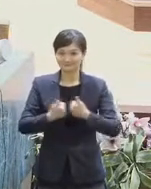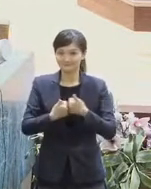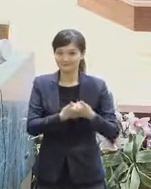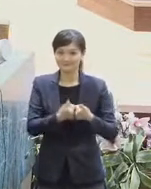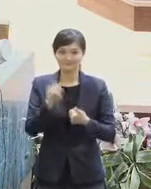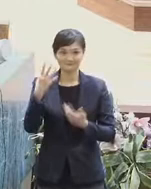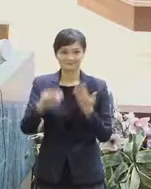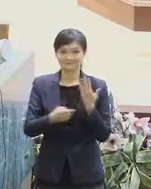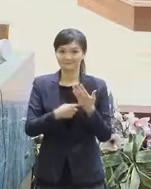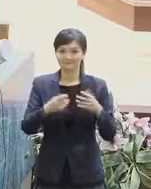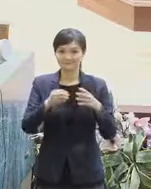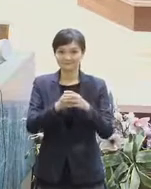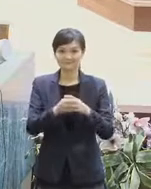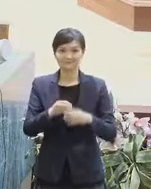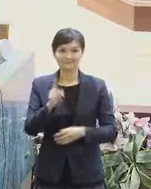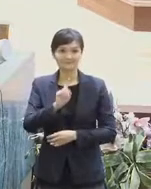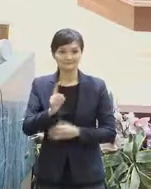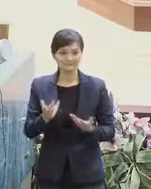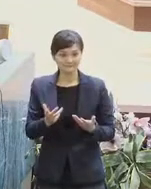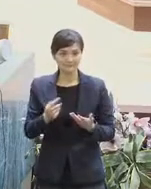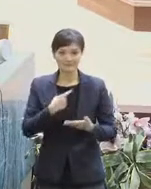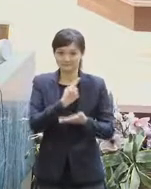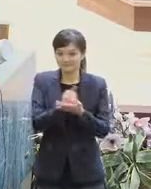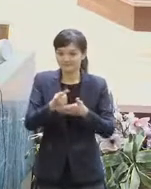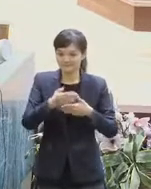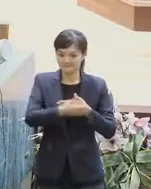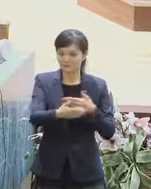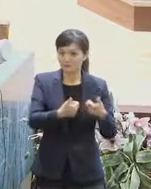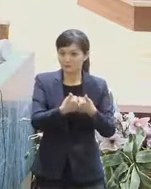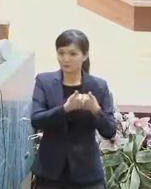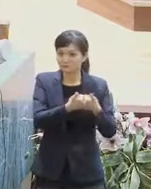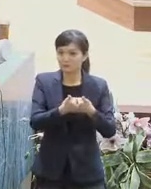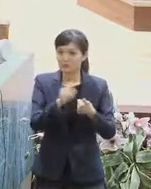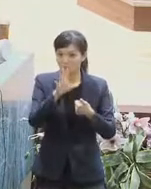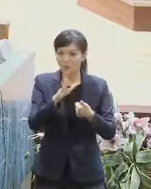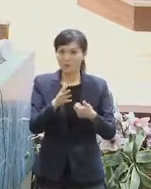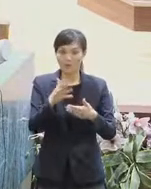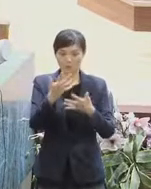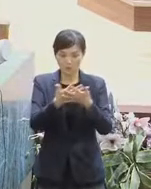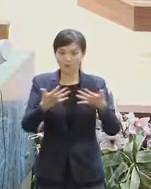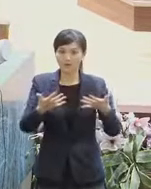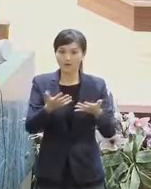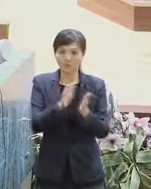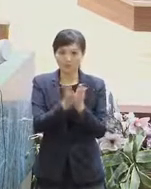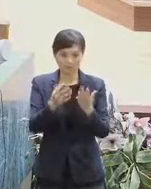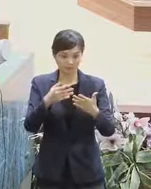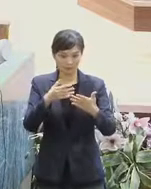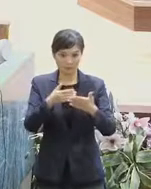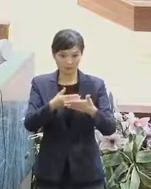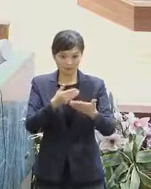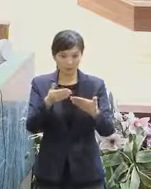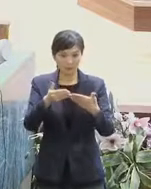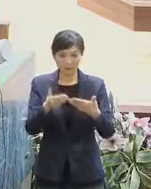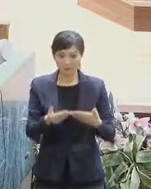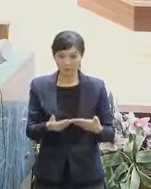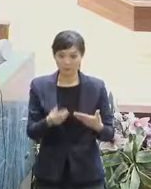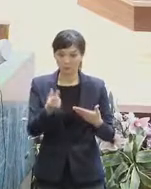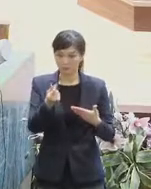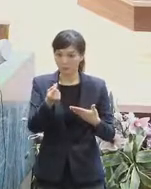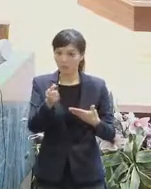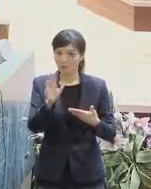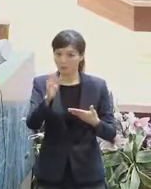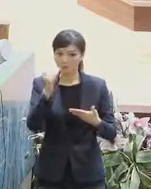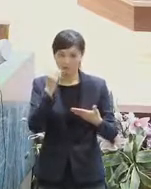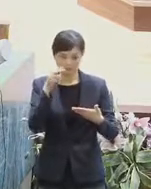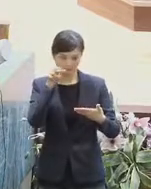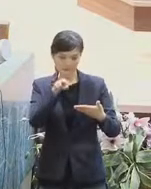新手包。那我们每一个议程都有相对应的议程网页。如果你在议程网页的右上角看到一支笔，点